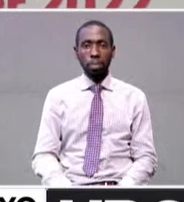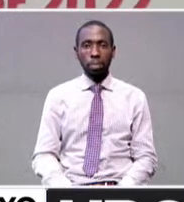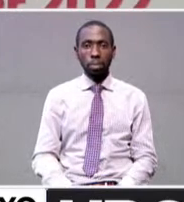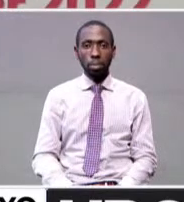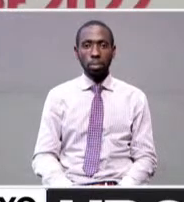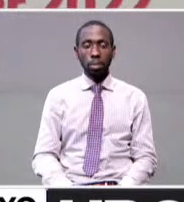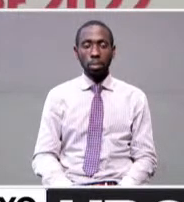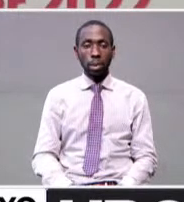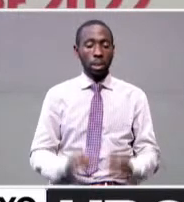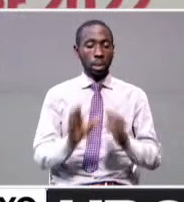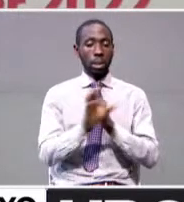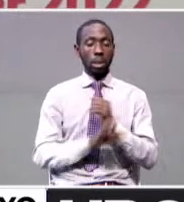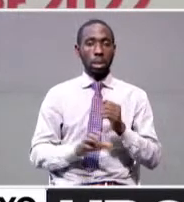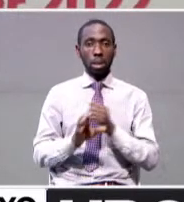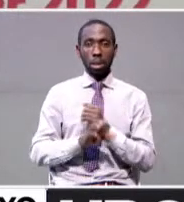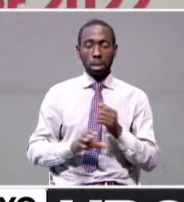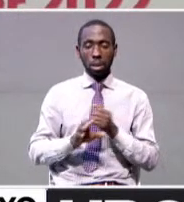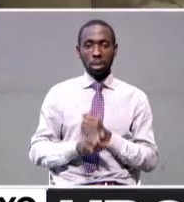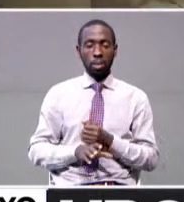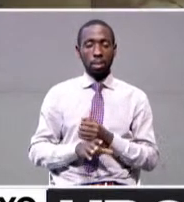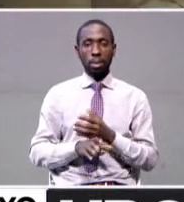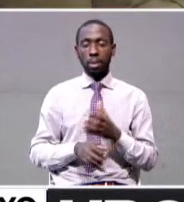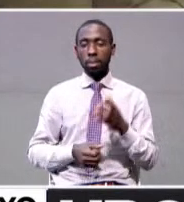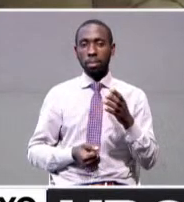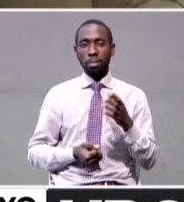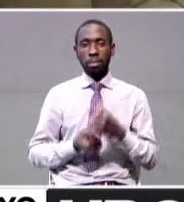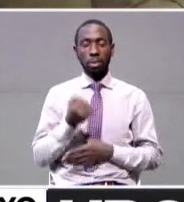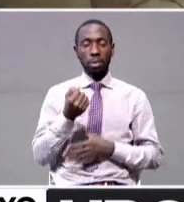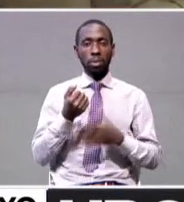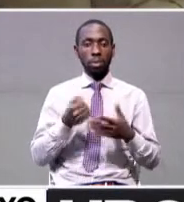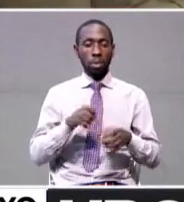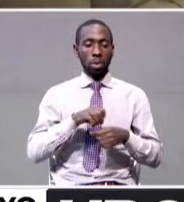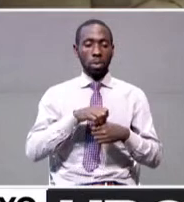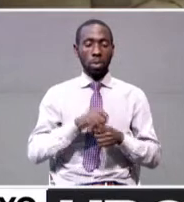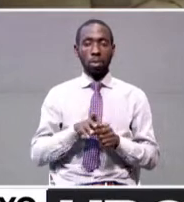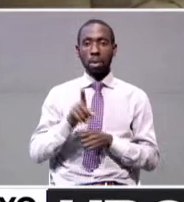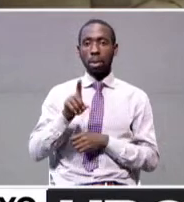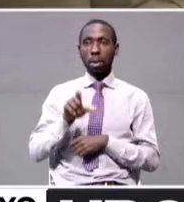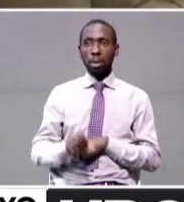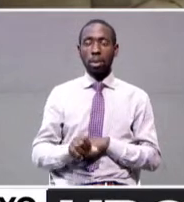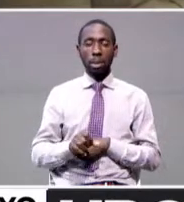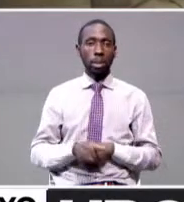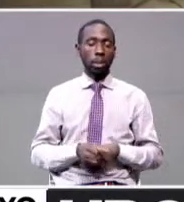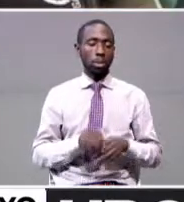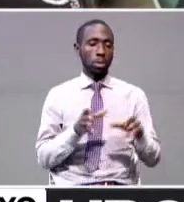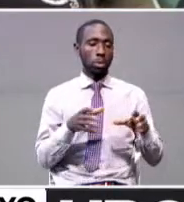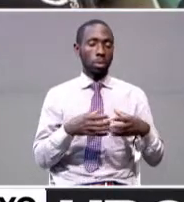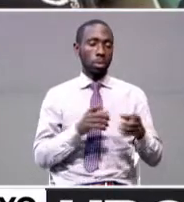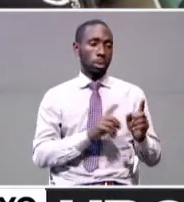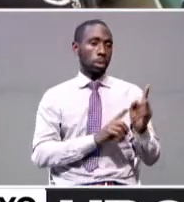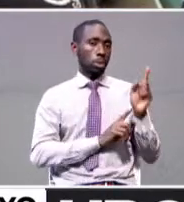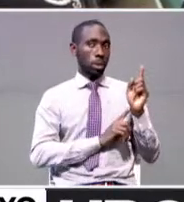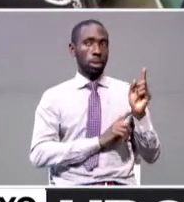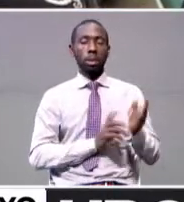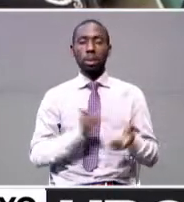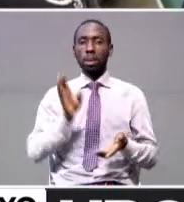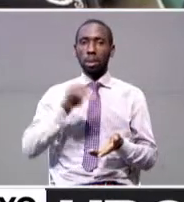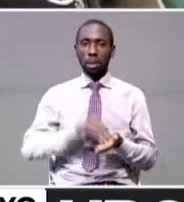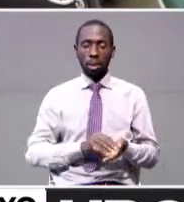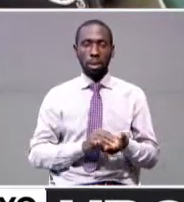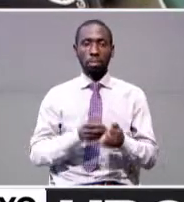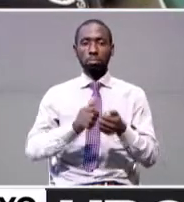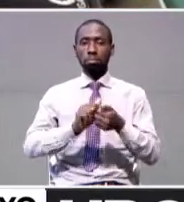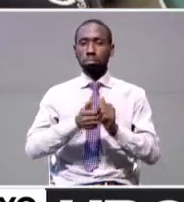Oluvannyuma lw'eggwanga okuvuunuka ekikekembe kya COVID-19 emyaka ebiri egiyise, ebitongole ebikuuma ddembe byakuddamu okwetaba mu